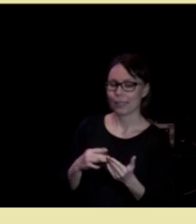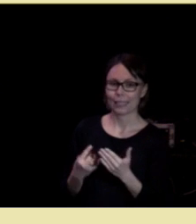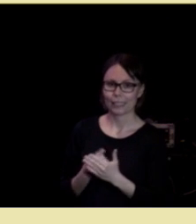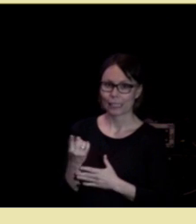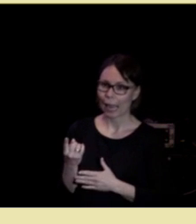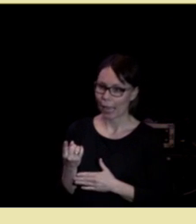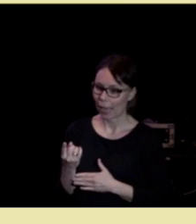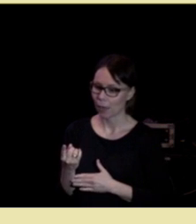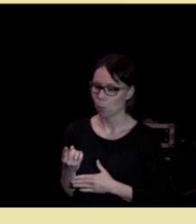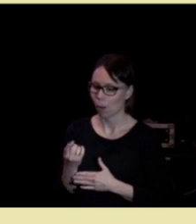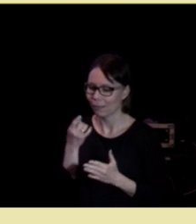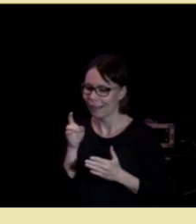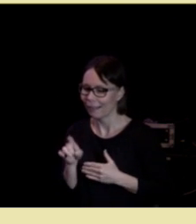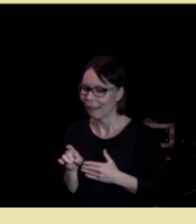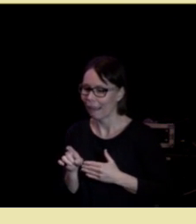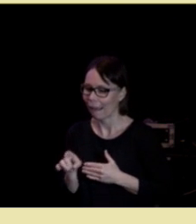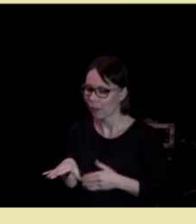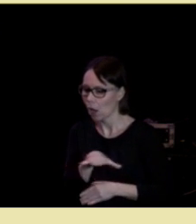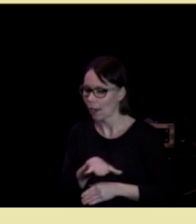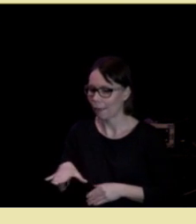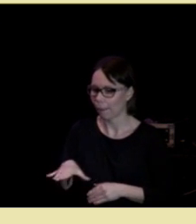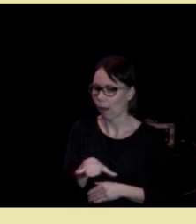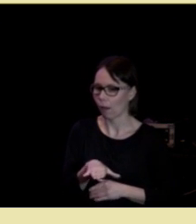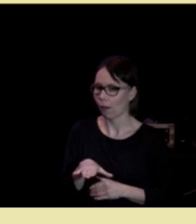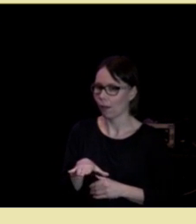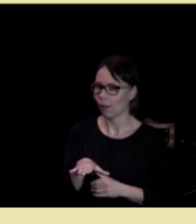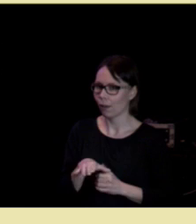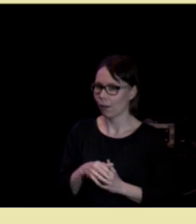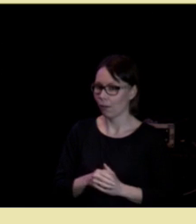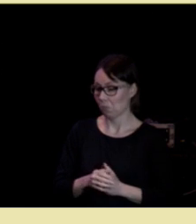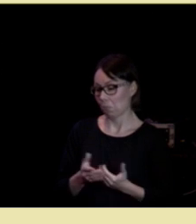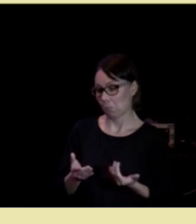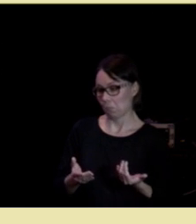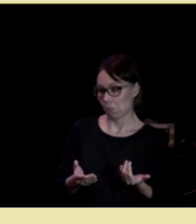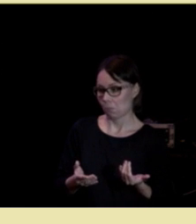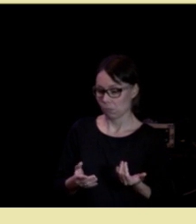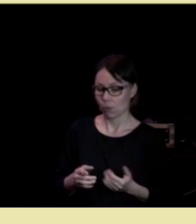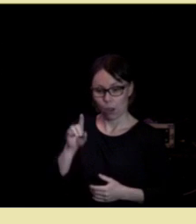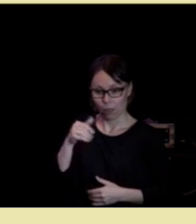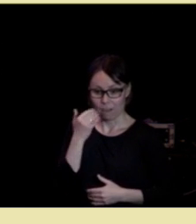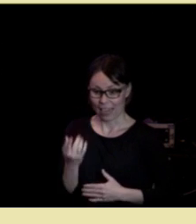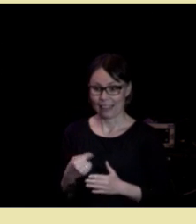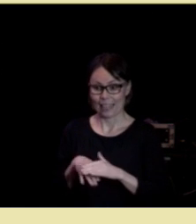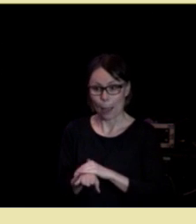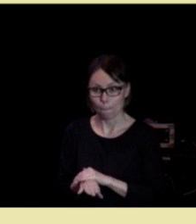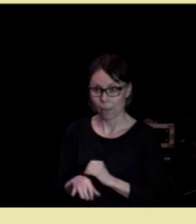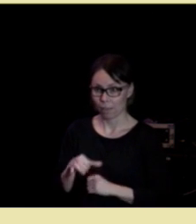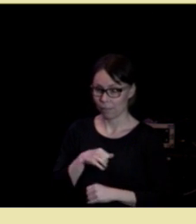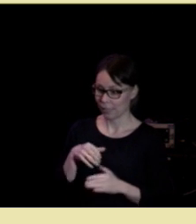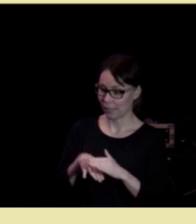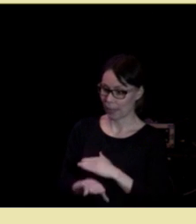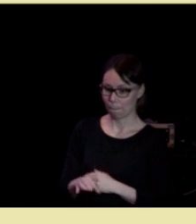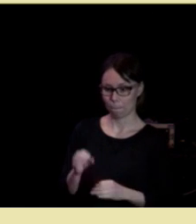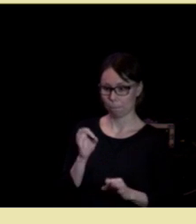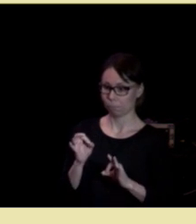på en dedikert arena. Og det kan godt være et hjem, hvis et hjem finnes